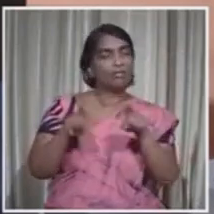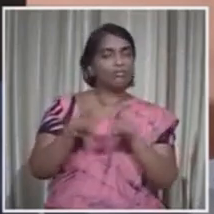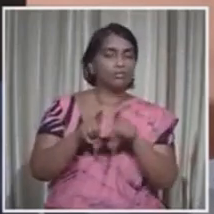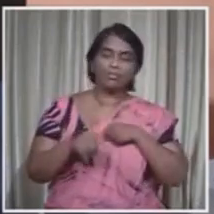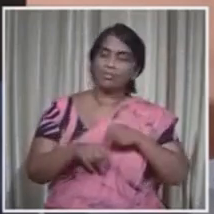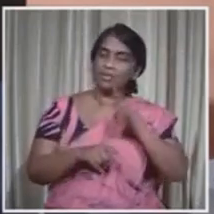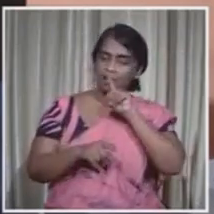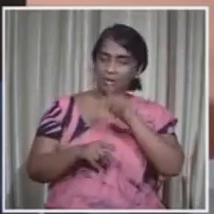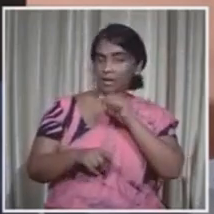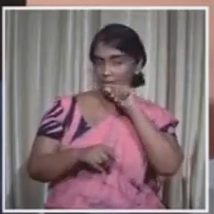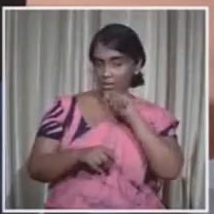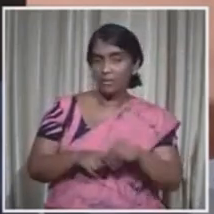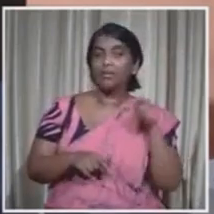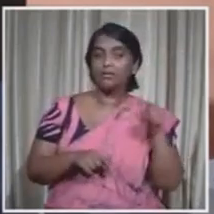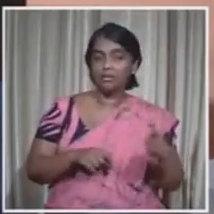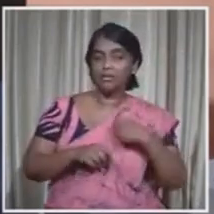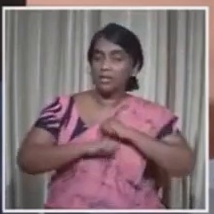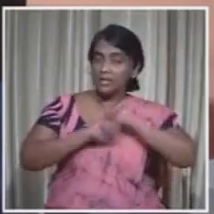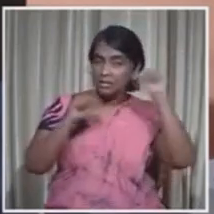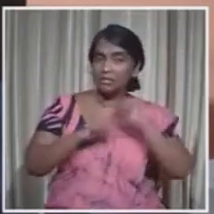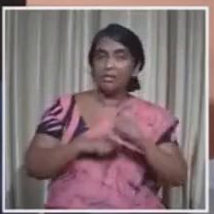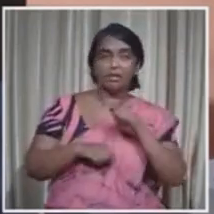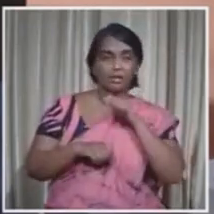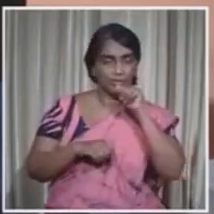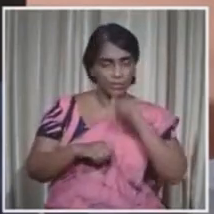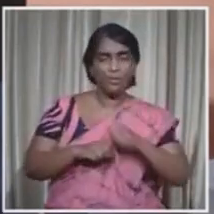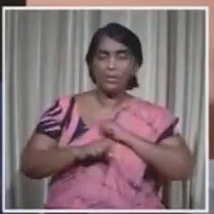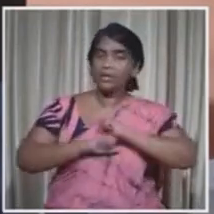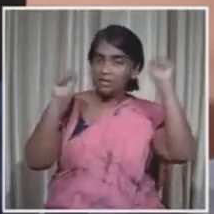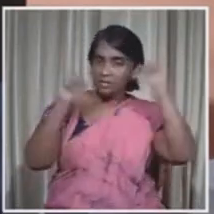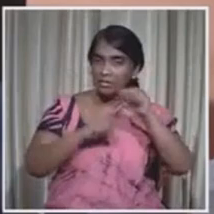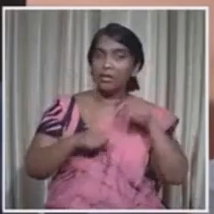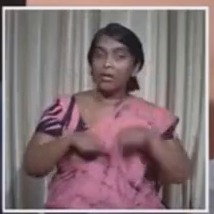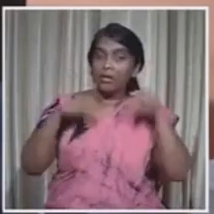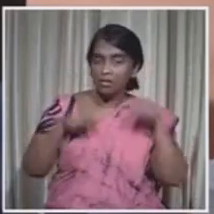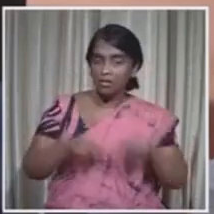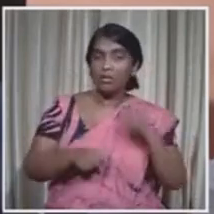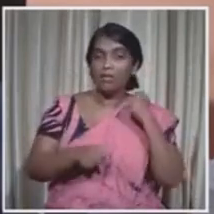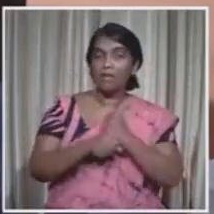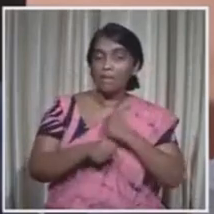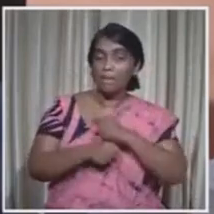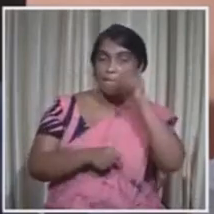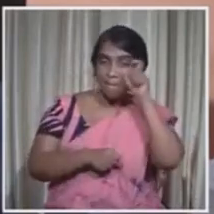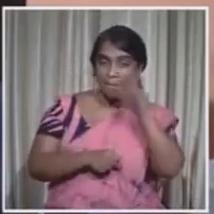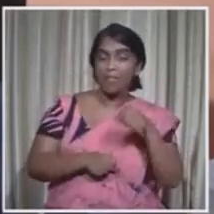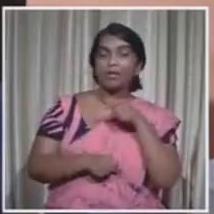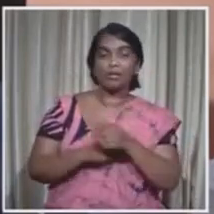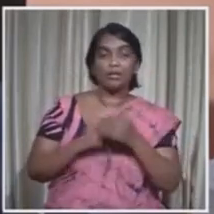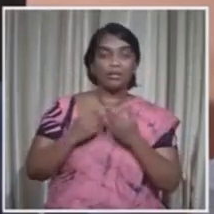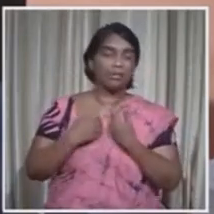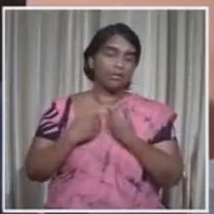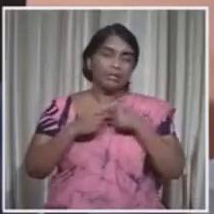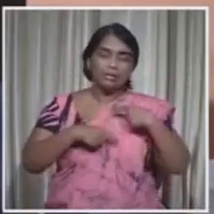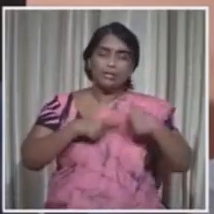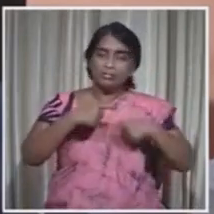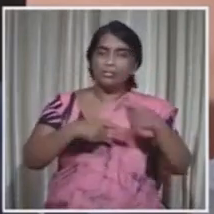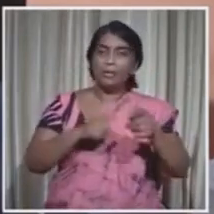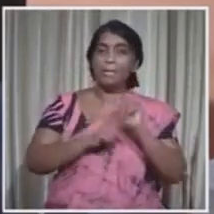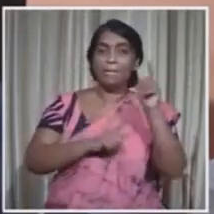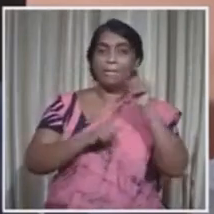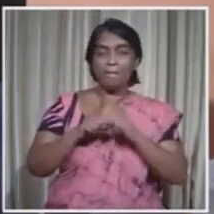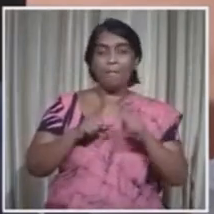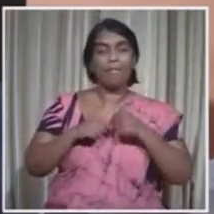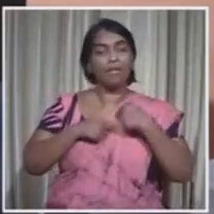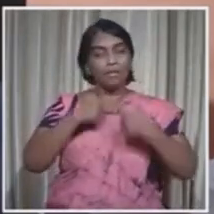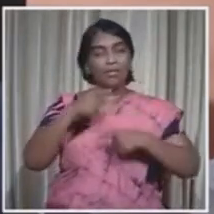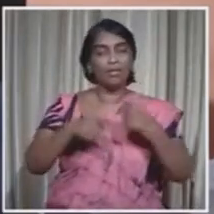කැමතියි ඇත්තට මේ මේ සටන, විශේෂයෙන්ම මේ සටන අද ආණ්ඩුව බලන් ඉන්න මේ මේක දිගහැරලා පාර්ලිමේන්තුව ගිහිල්ලා